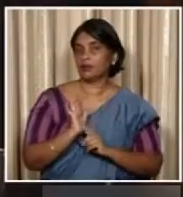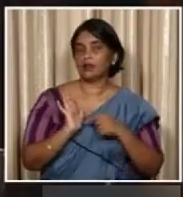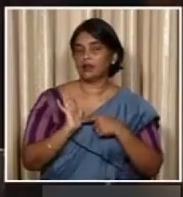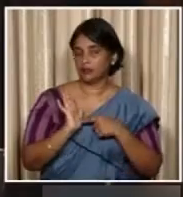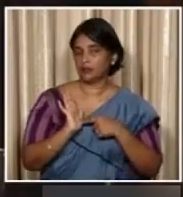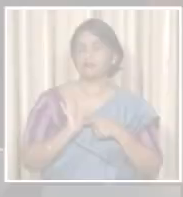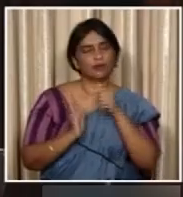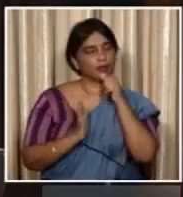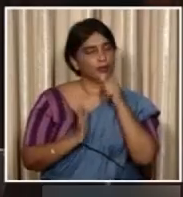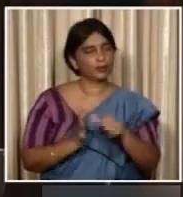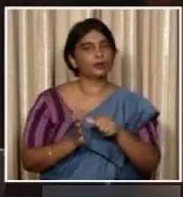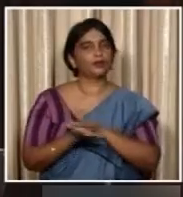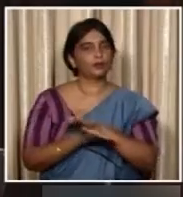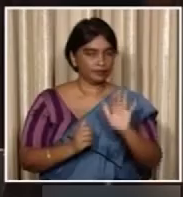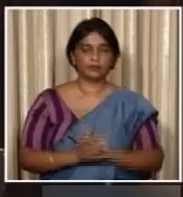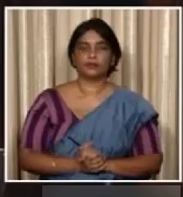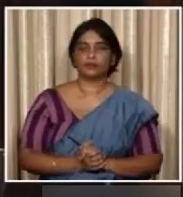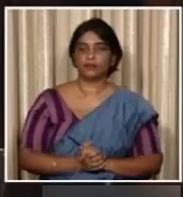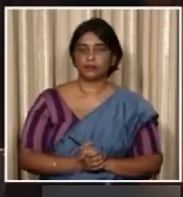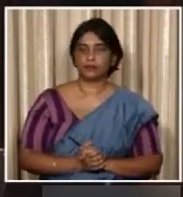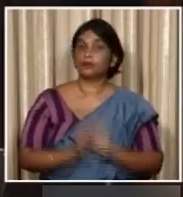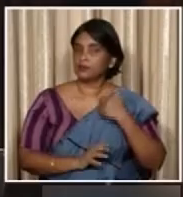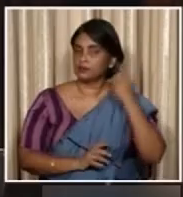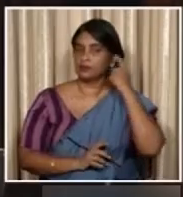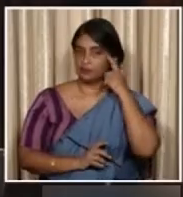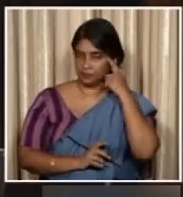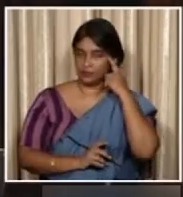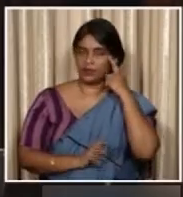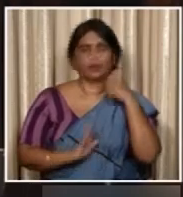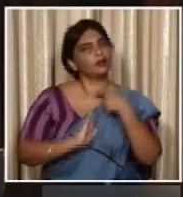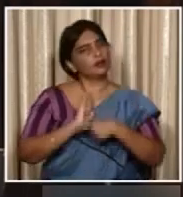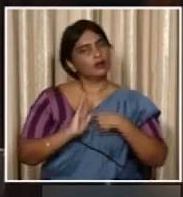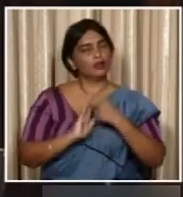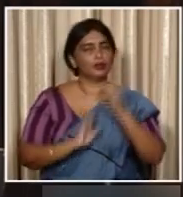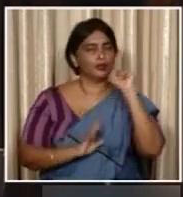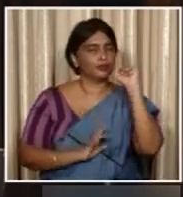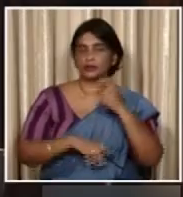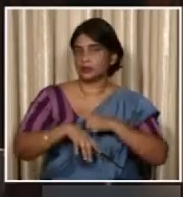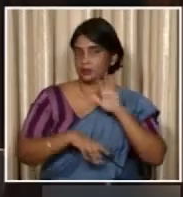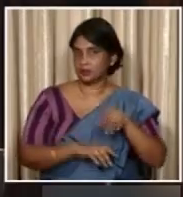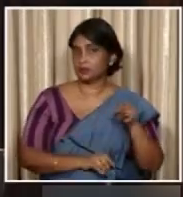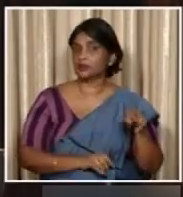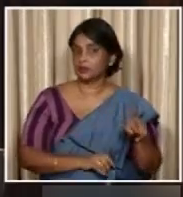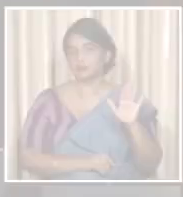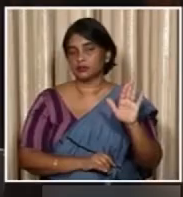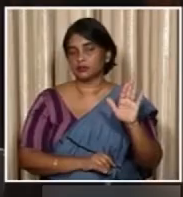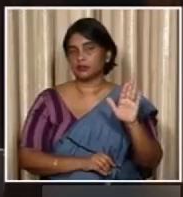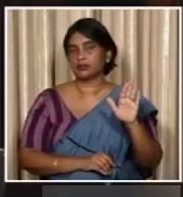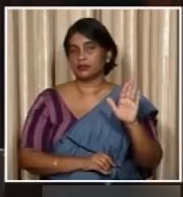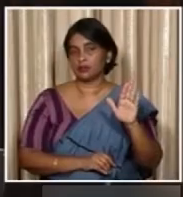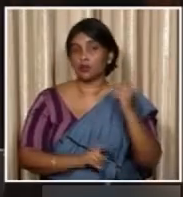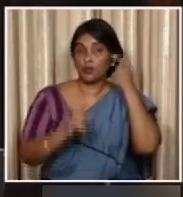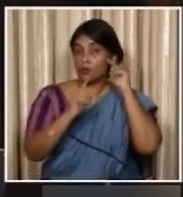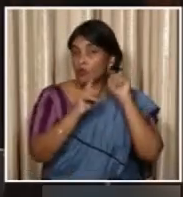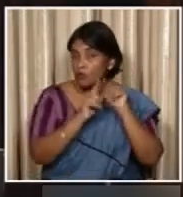පනතෙන් පැහැදිලිව කටයුතු කළා තිබෙනවා. මම හිතනවා ලංකාවේ පළවෙනි සැරේට වෙන්නට ඕනේ කාන්තාවන්